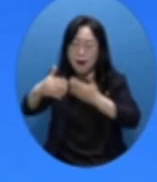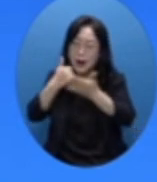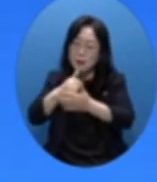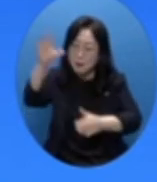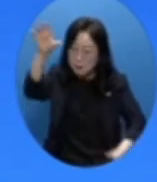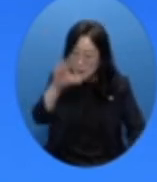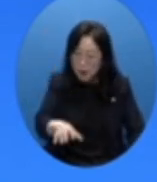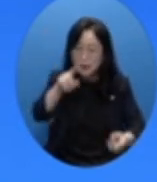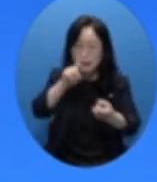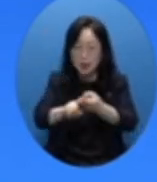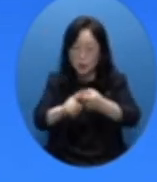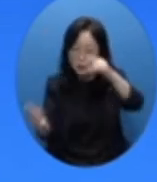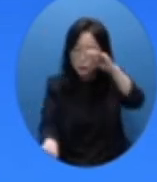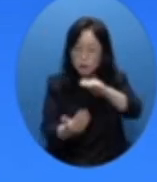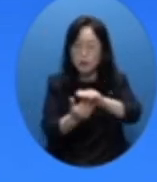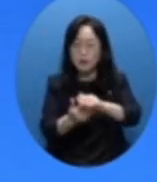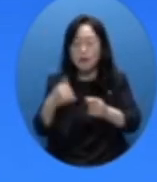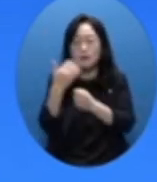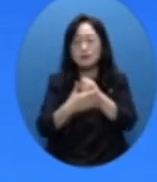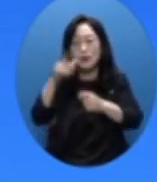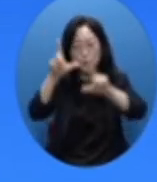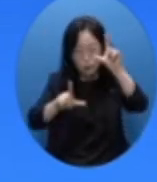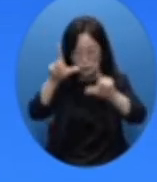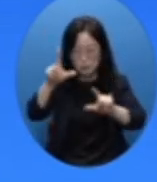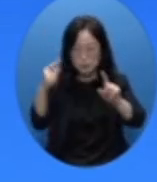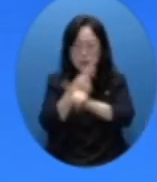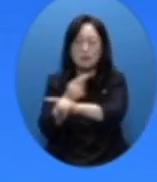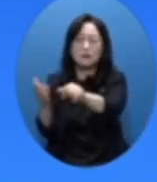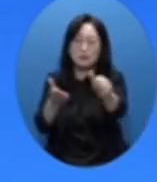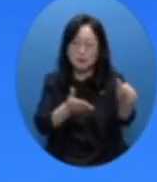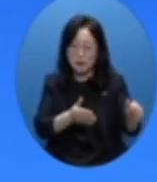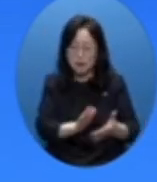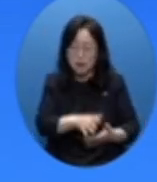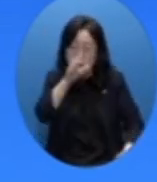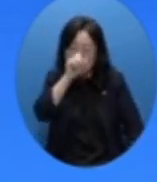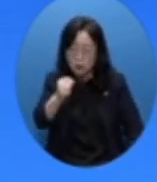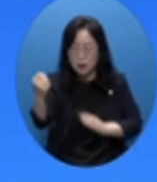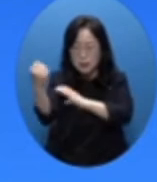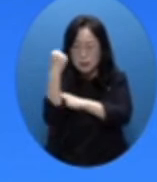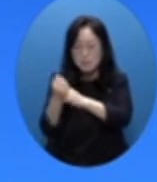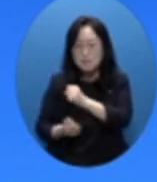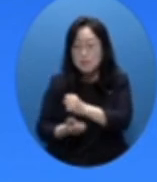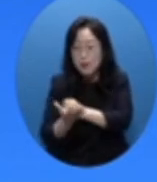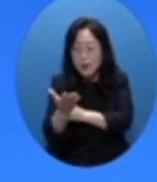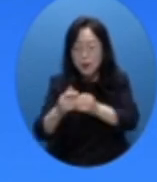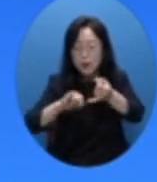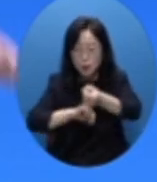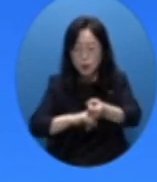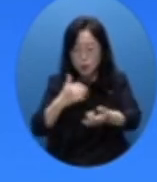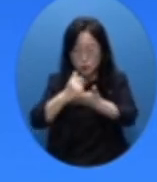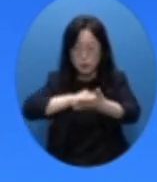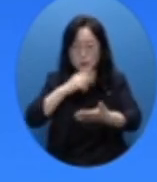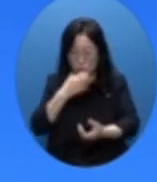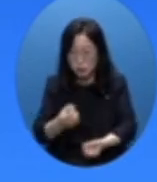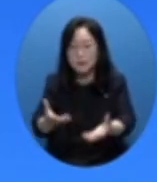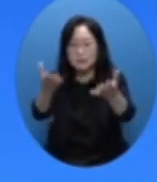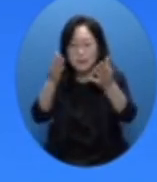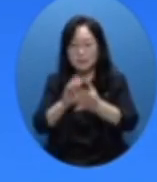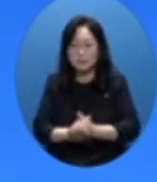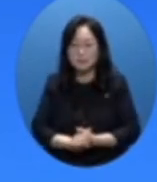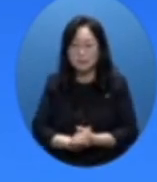그러한 은 의 모습으로 바뀌어 될 것입니다 선한 영향을 끼치는 여름보다 되기를 취미 므로 축원합니다